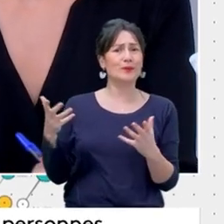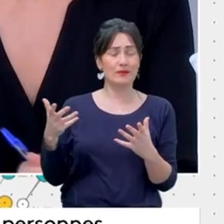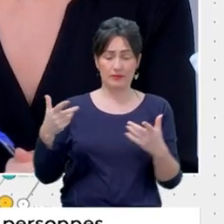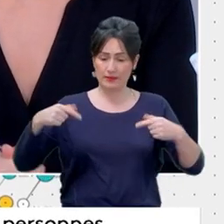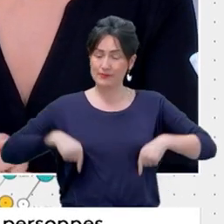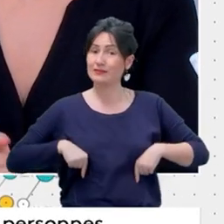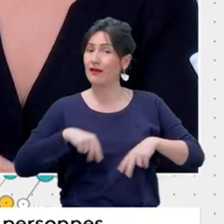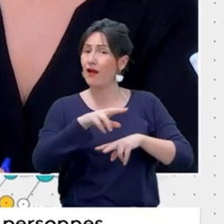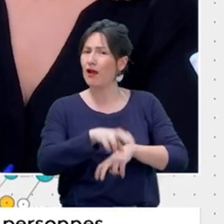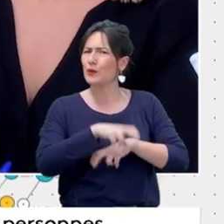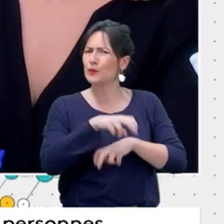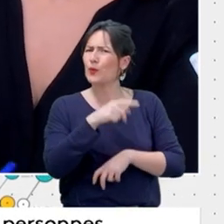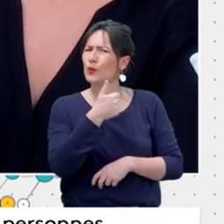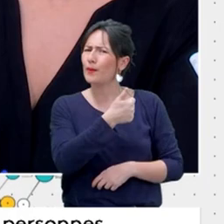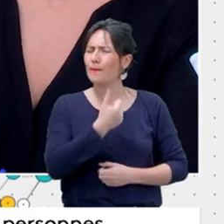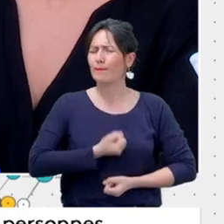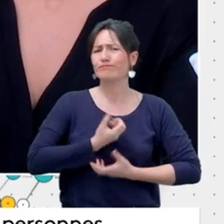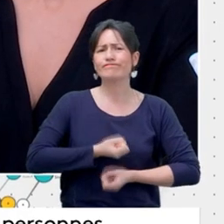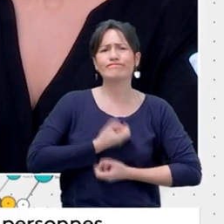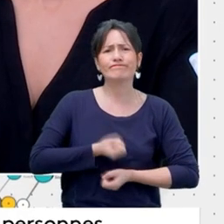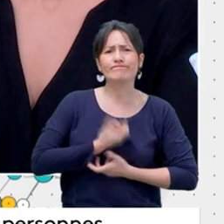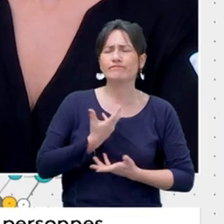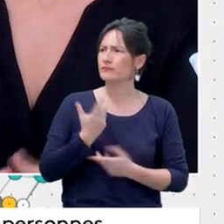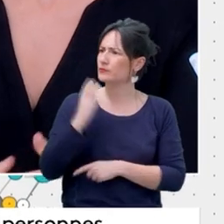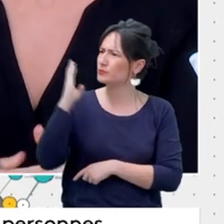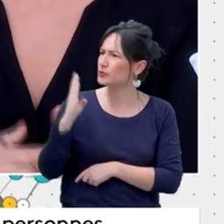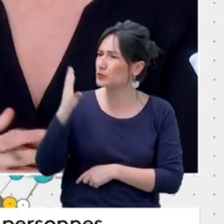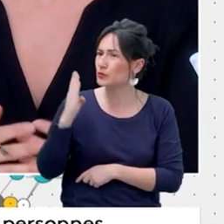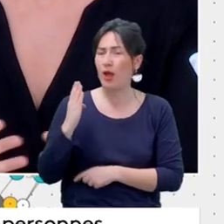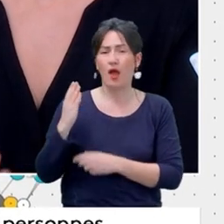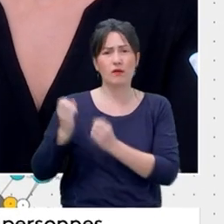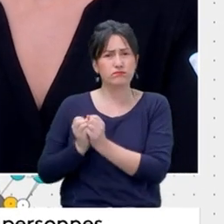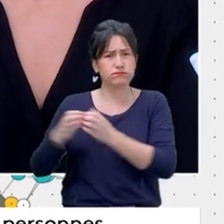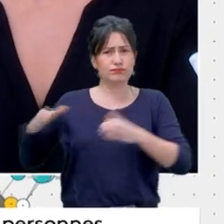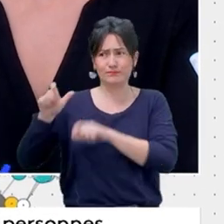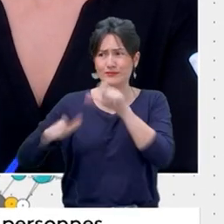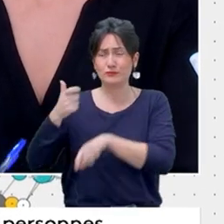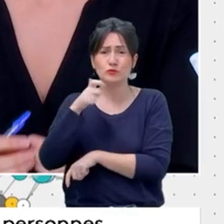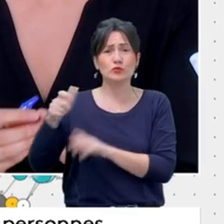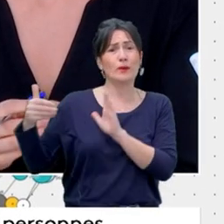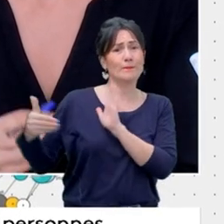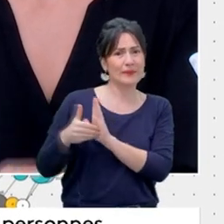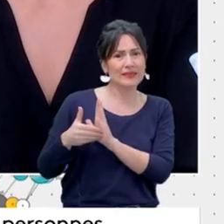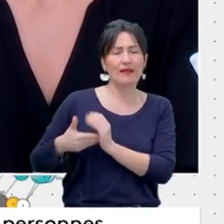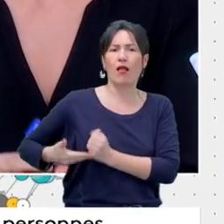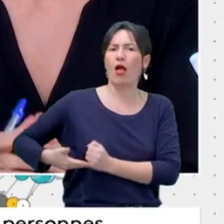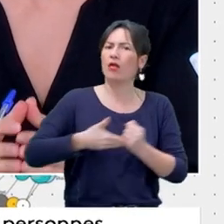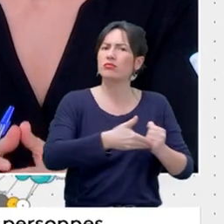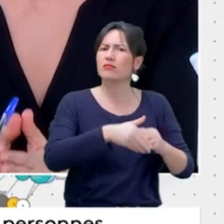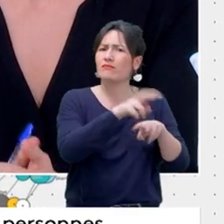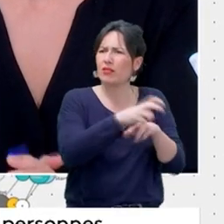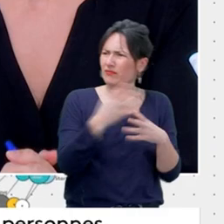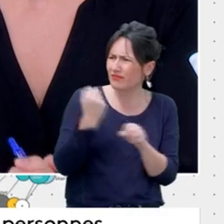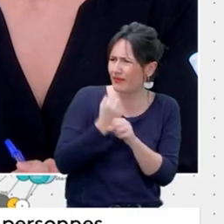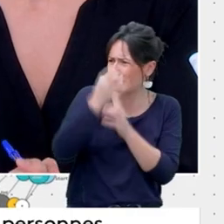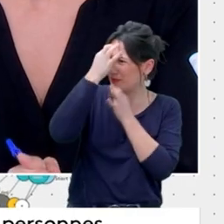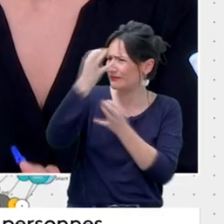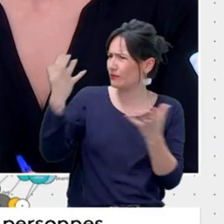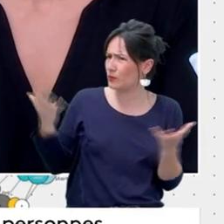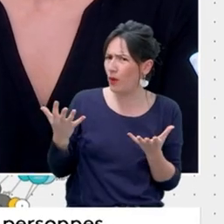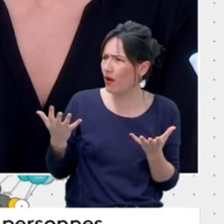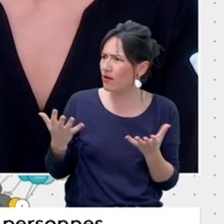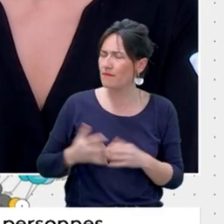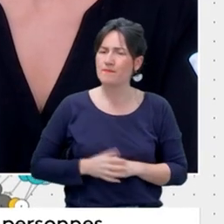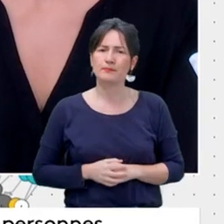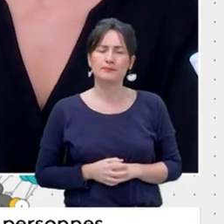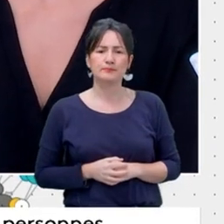ministre de l'Agriculture qui parle d'un besoin de manœuvre de 200 000 personnes. Pour quelles tâches, dans quel secteur aujourd'hui, il manque